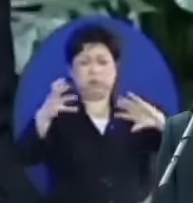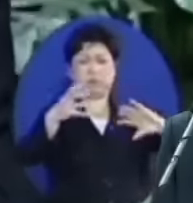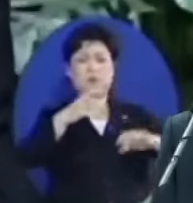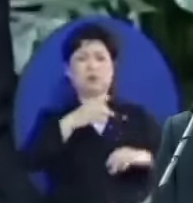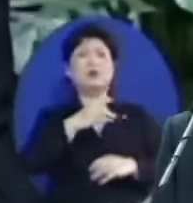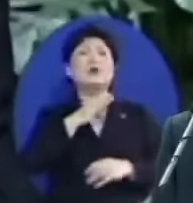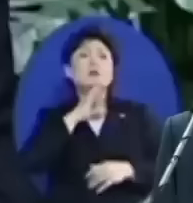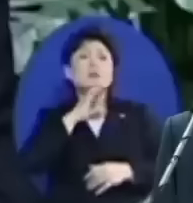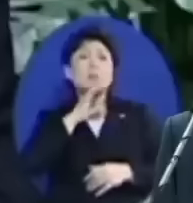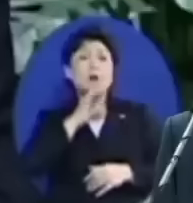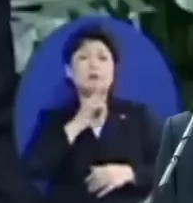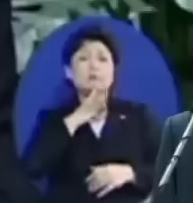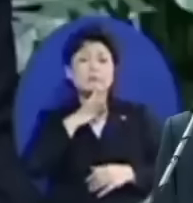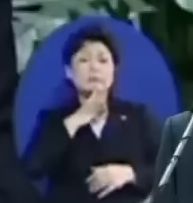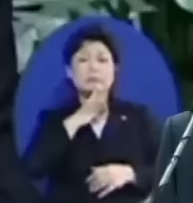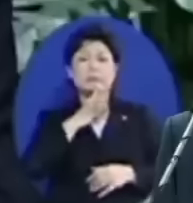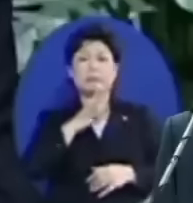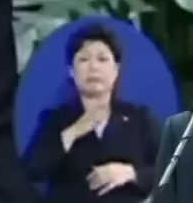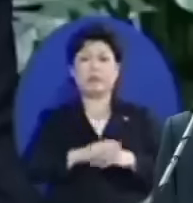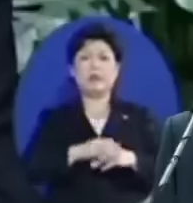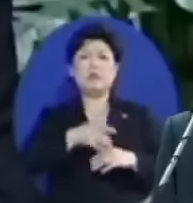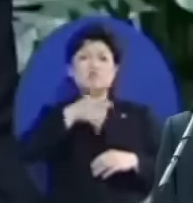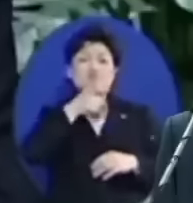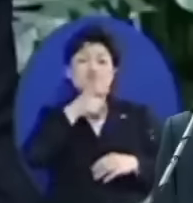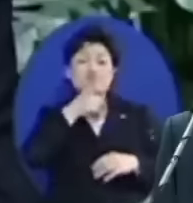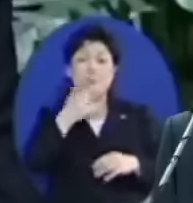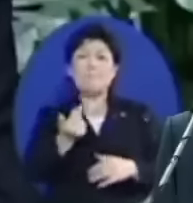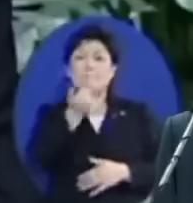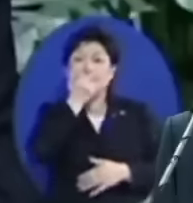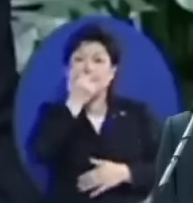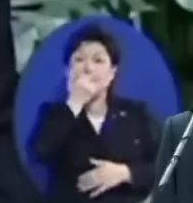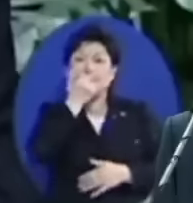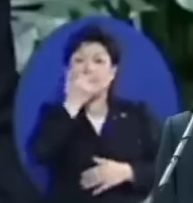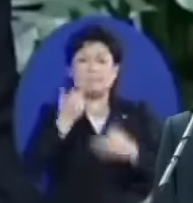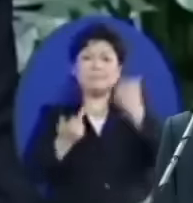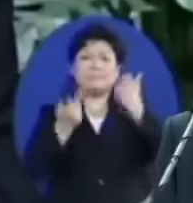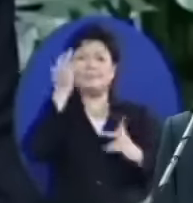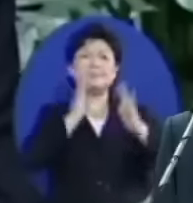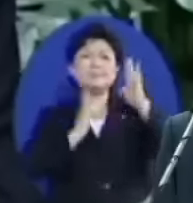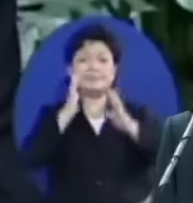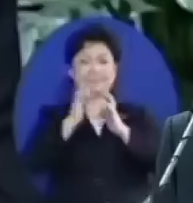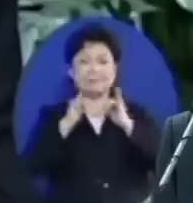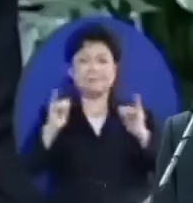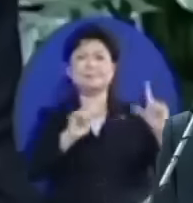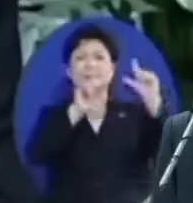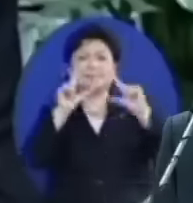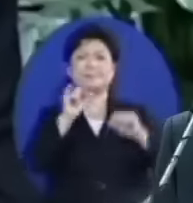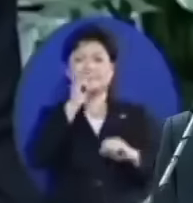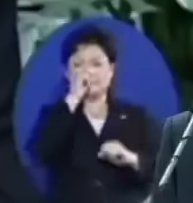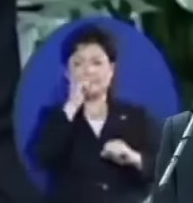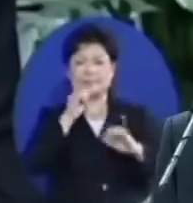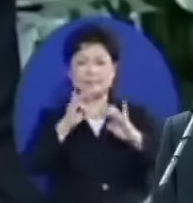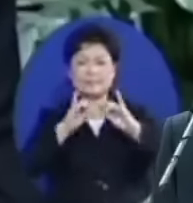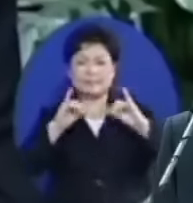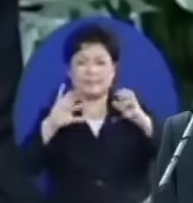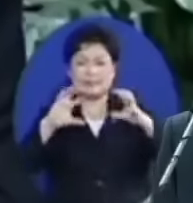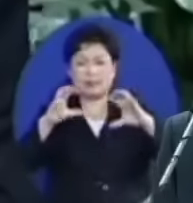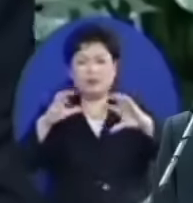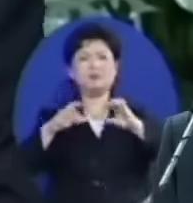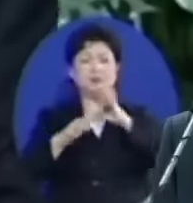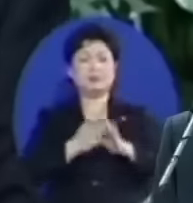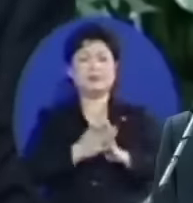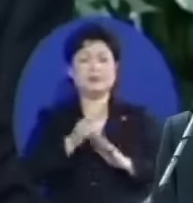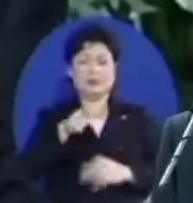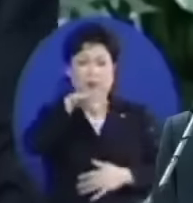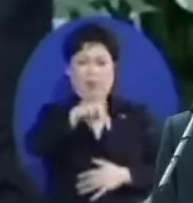오아시스는 지구밖에 없습니다. 물이 있고 공기가 있고 산천초목이 있고 사람이 사는 지구밖에 오아시스가 없습니다.